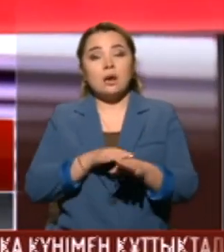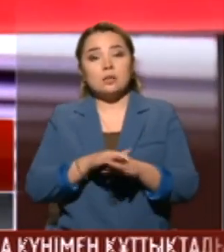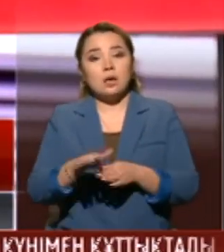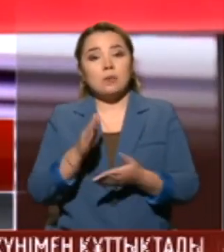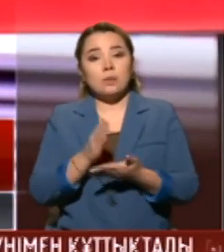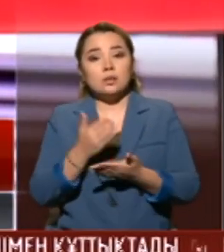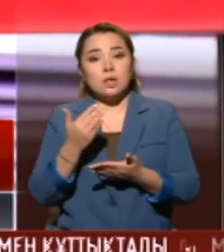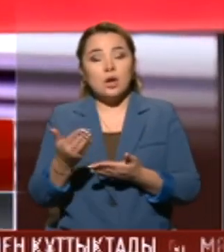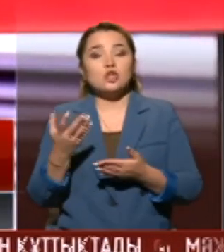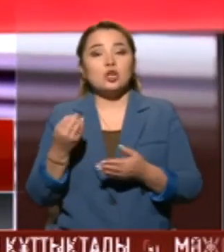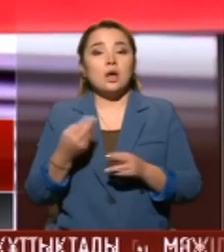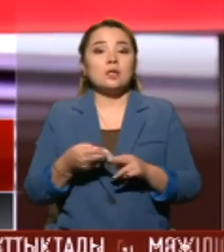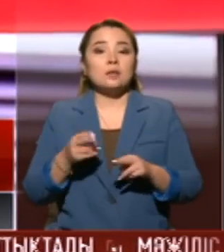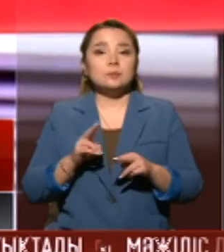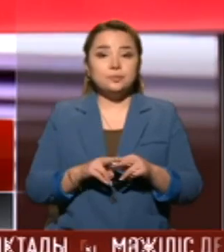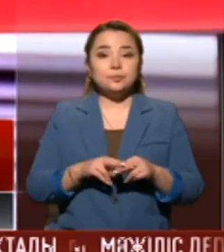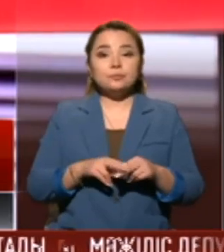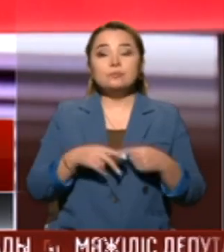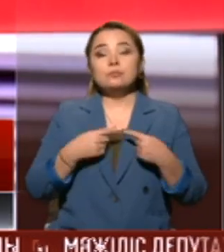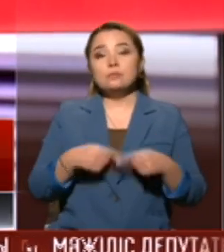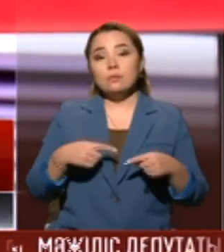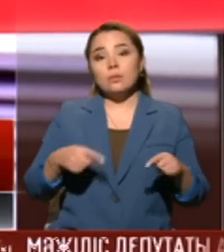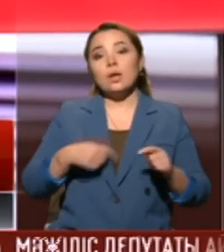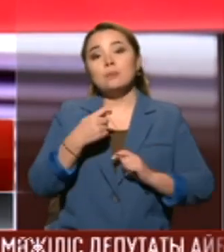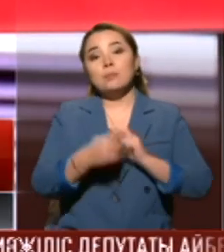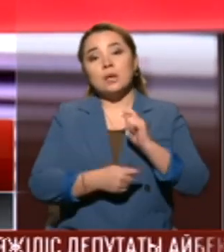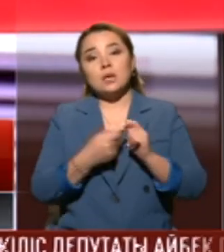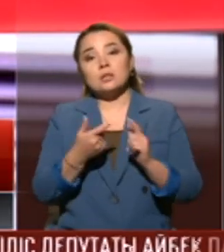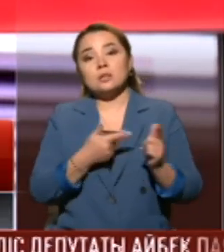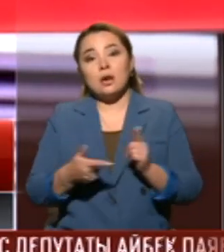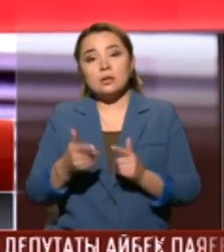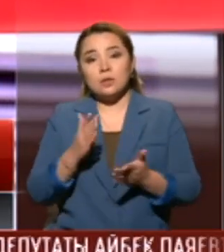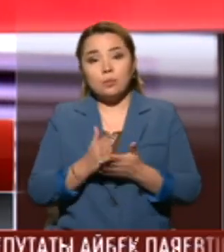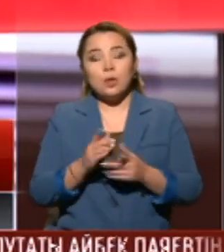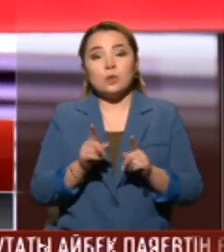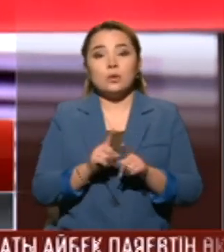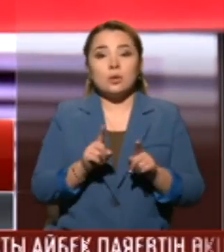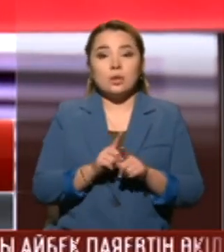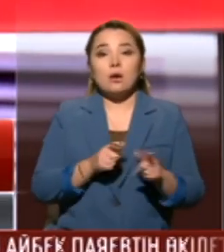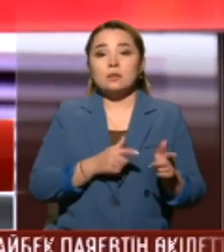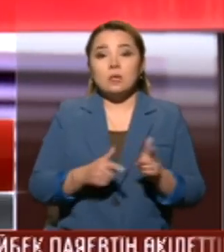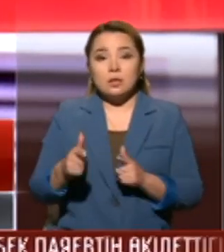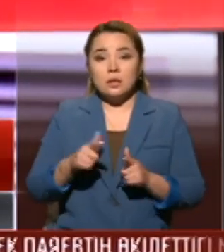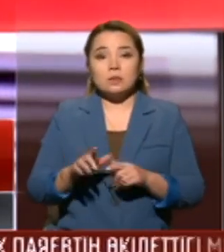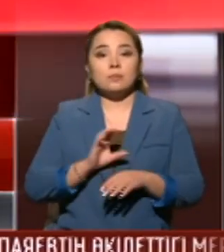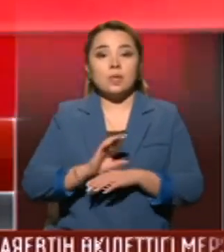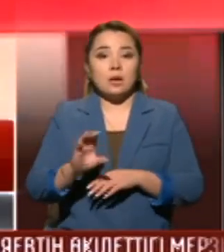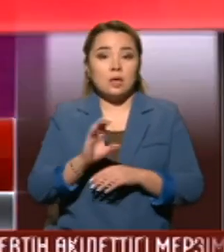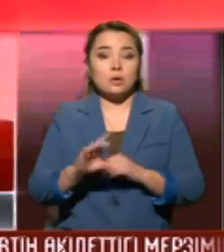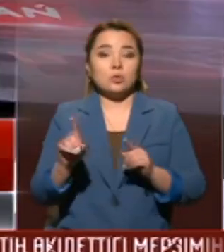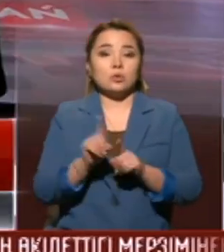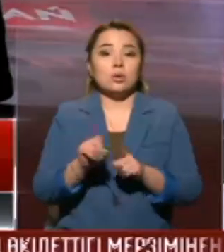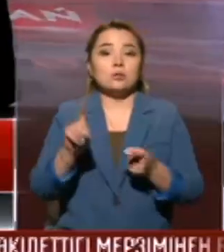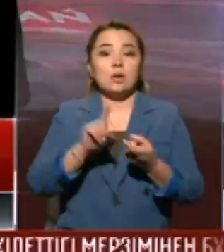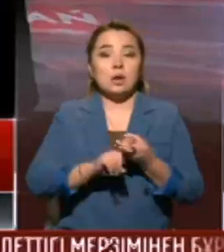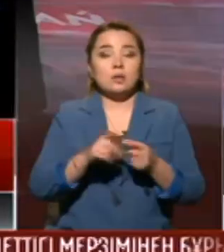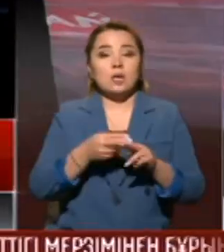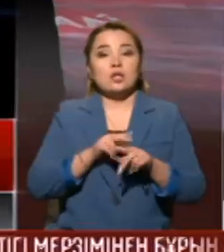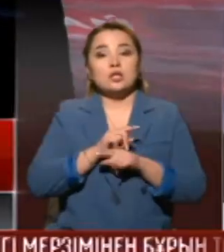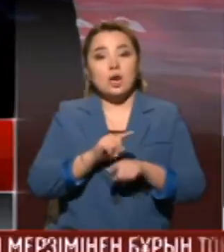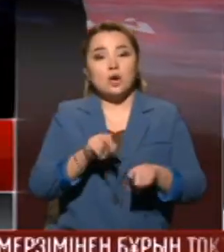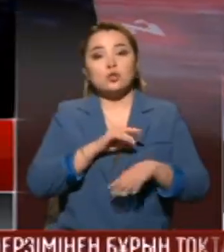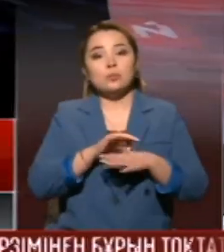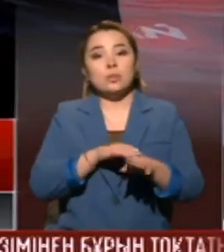үшін, жаңағы баспа материалдарын дайындау үшін, әзірлеп дайындатып тарату үшін. Барлық сол насихат